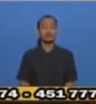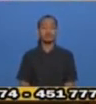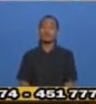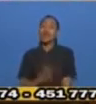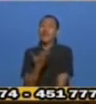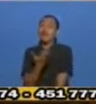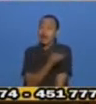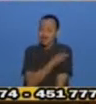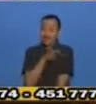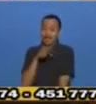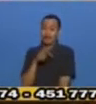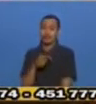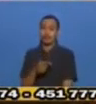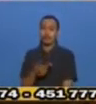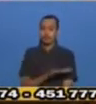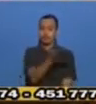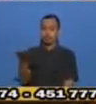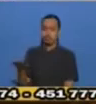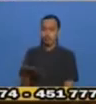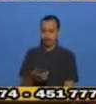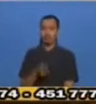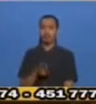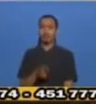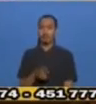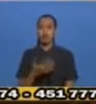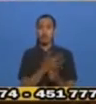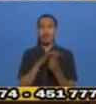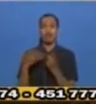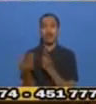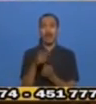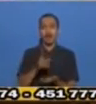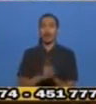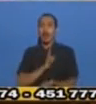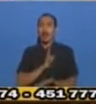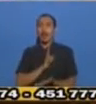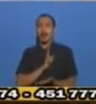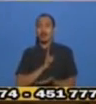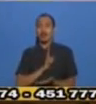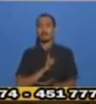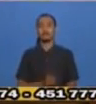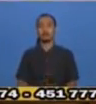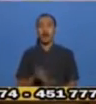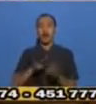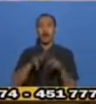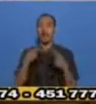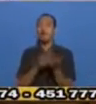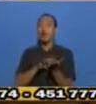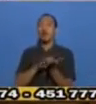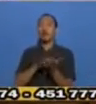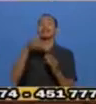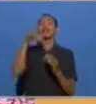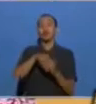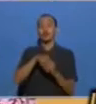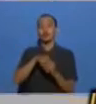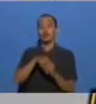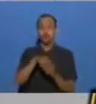Vaksin itu adalah untuk semua ya, hak semua masyarakat, termasuk di dalamnya adalah kelompok rentan tadi. Jadi kalau misalnya di kanan kirinya masih ada